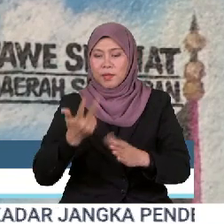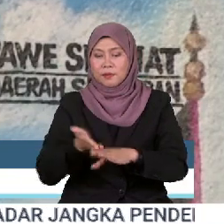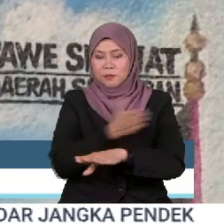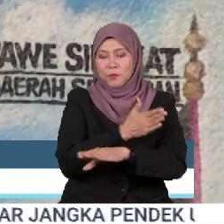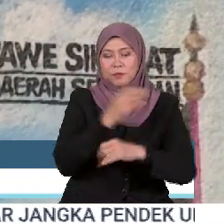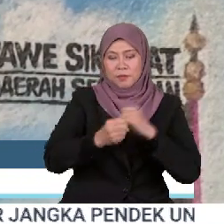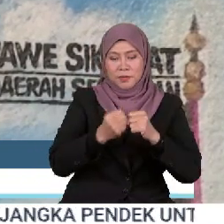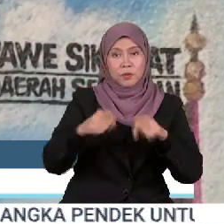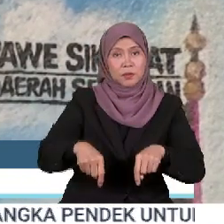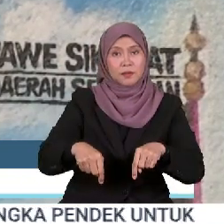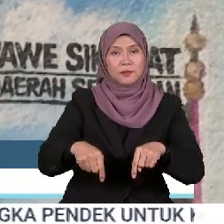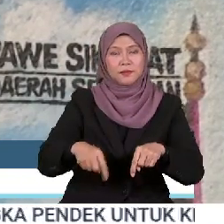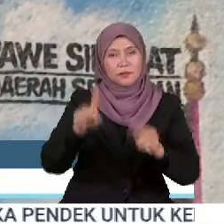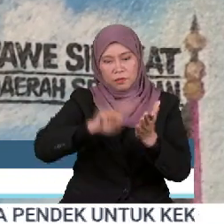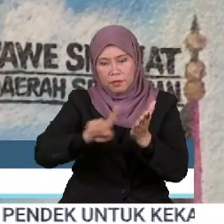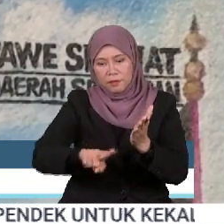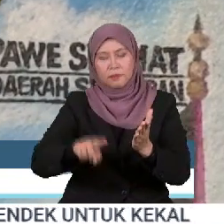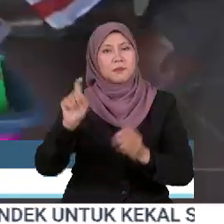tahun ini